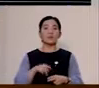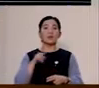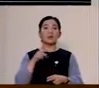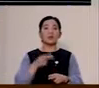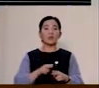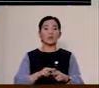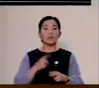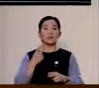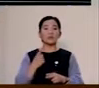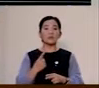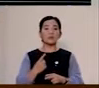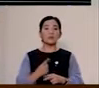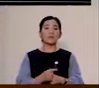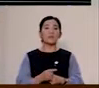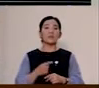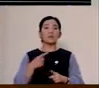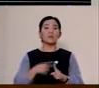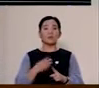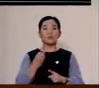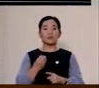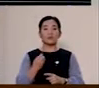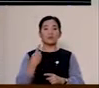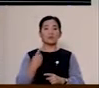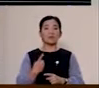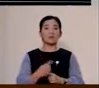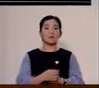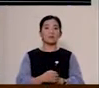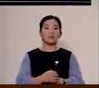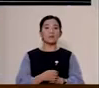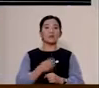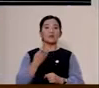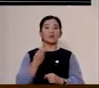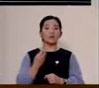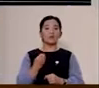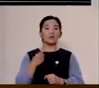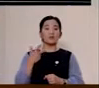к единице прибавляем еще 1, и получается